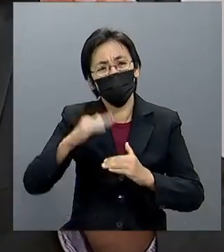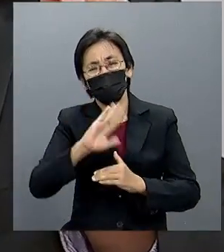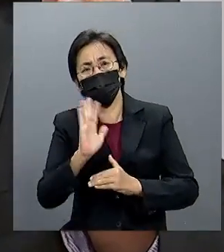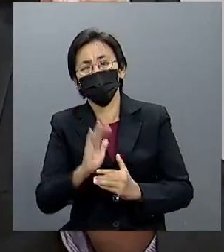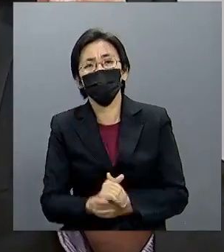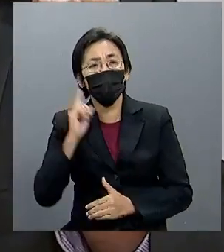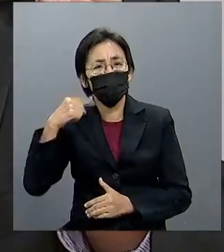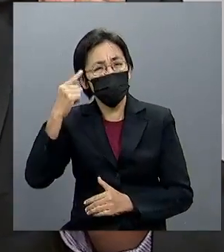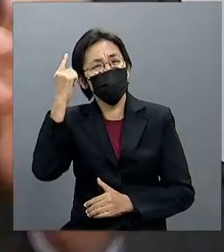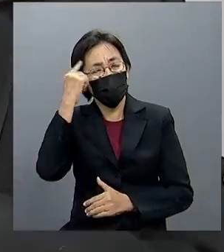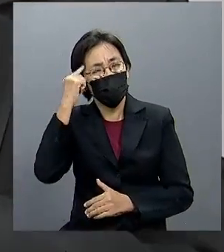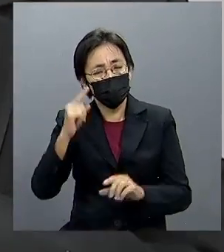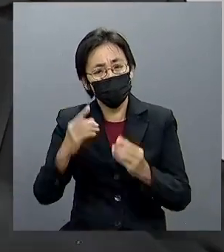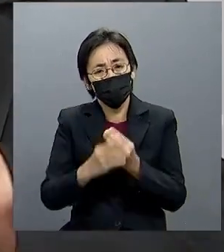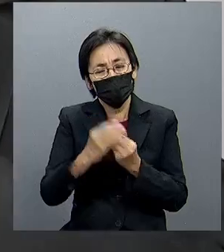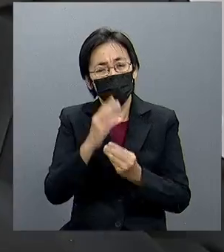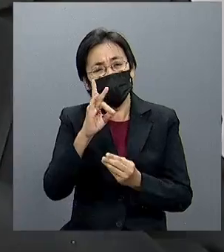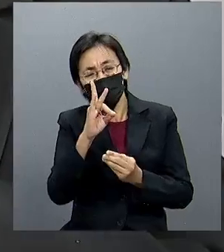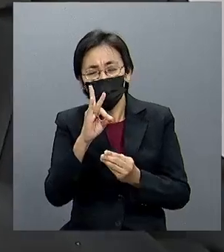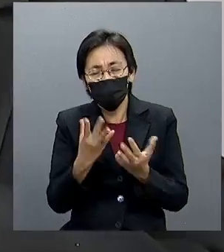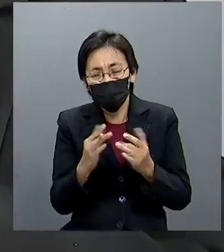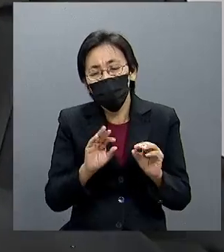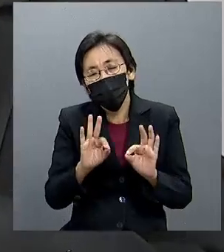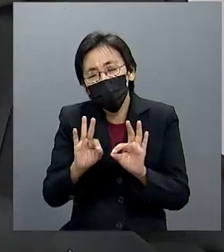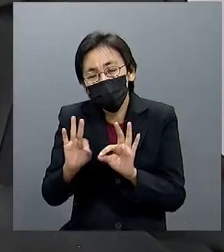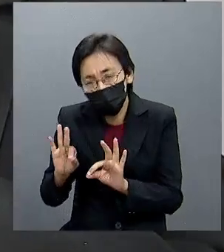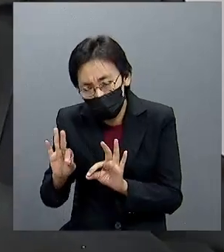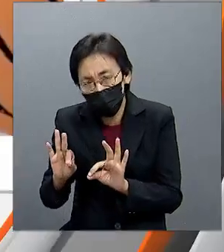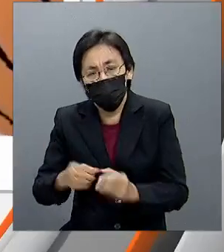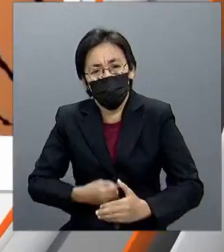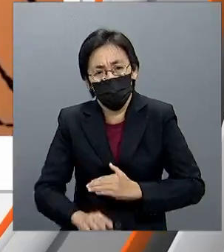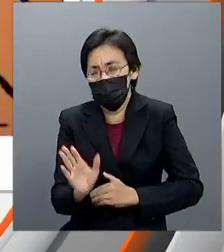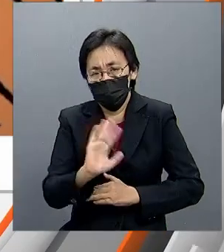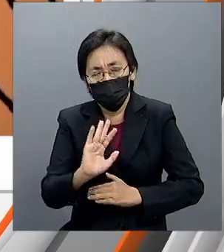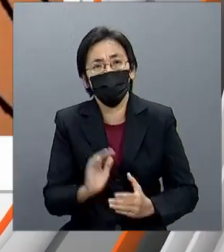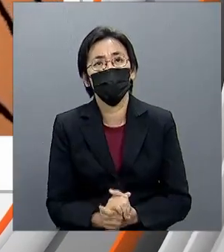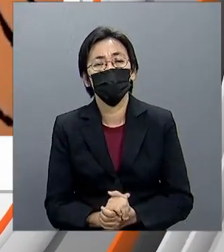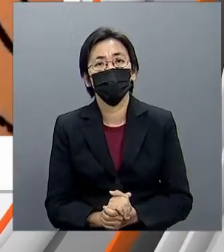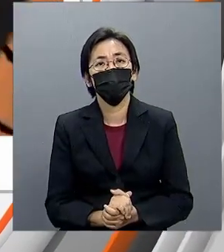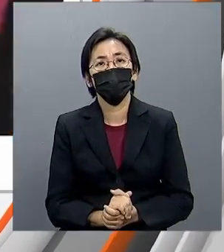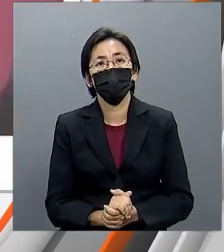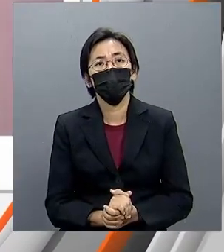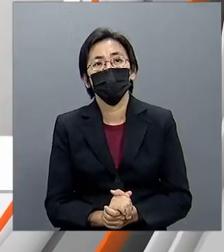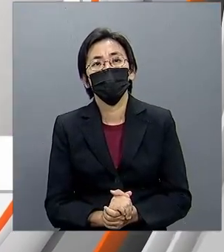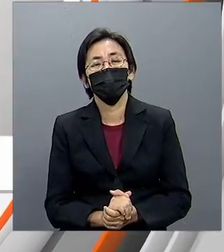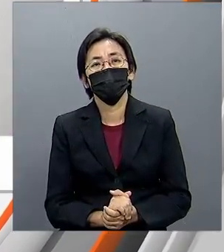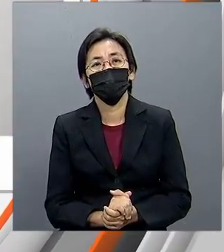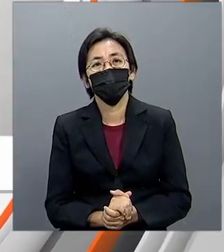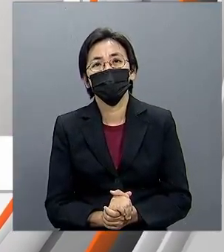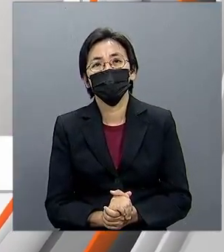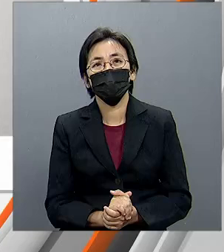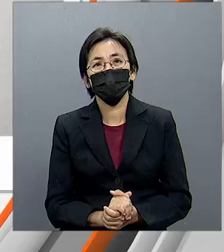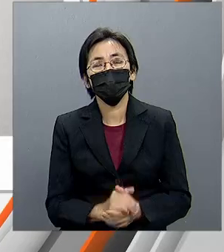าต้องรู้แล้วไม่ใช่ปล่อยล่วงเลยนะครับประการที่2คือว่าถ้าจะสนุกสนานทางอื่นเรามีวิธีการใน